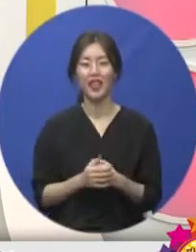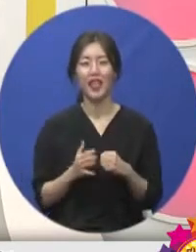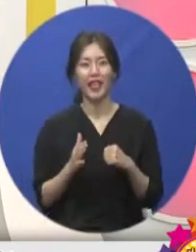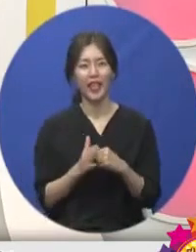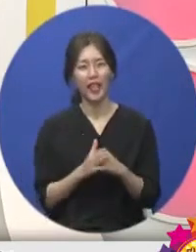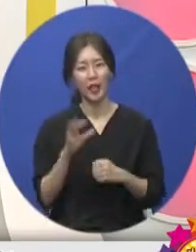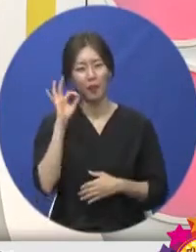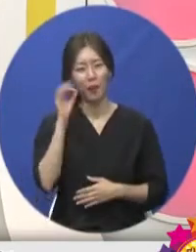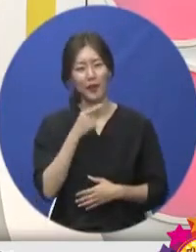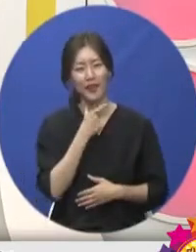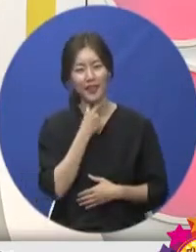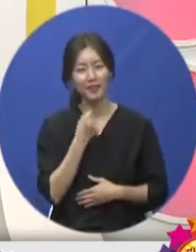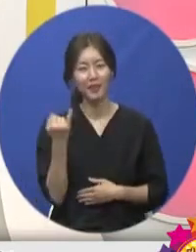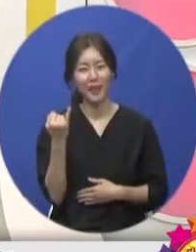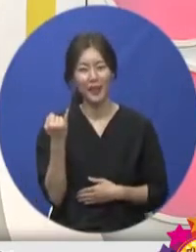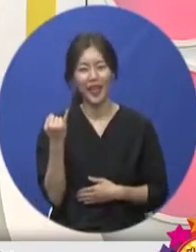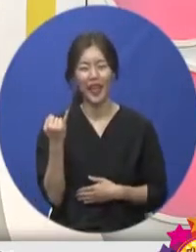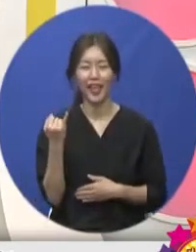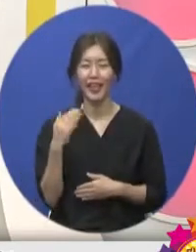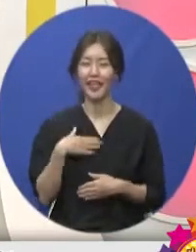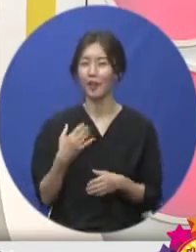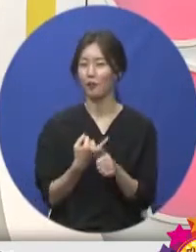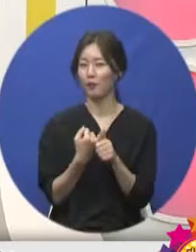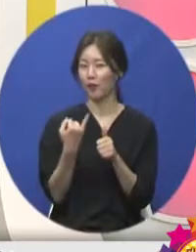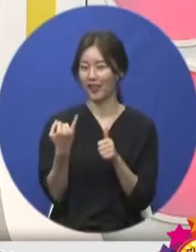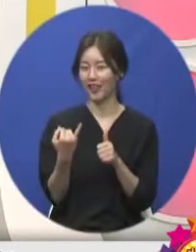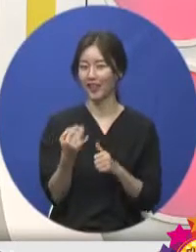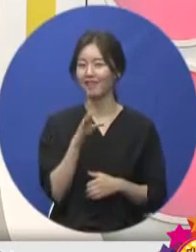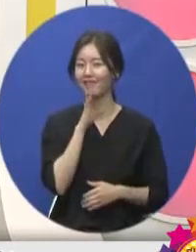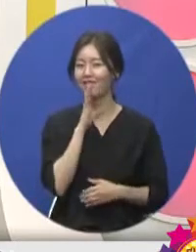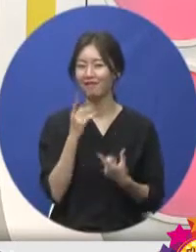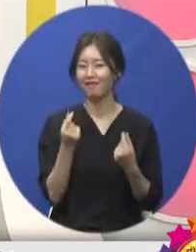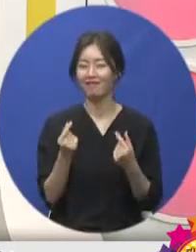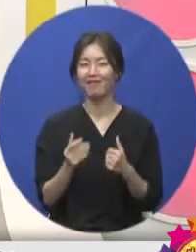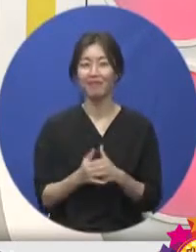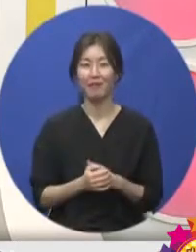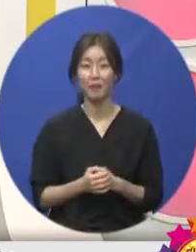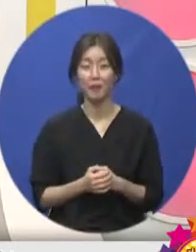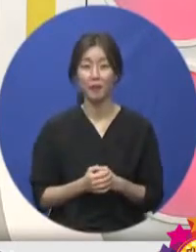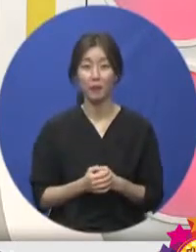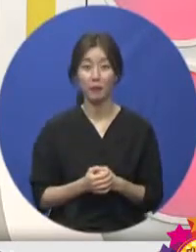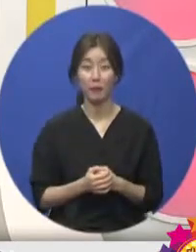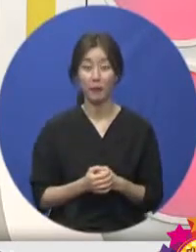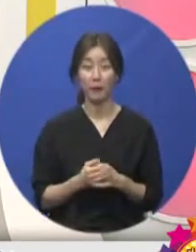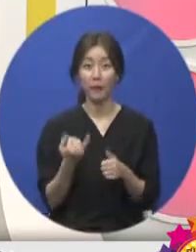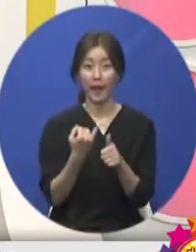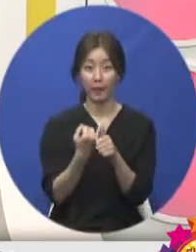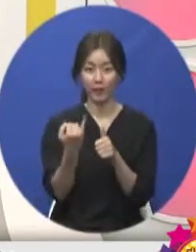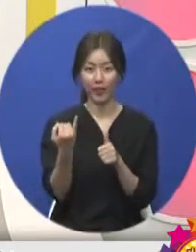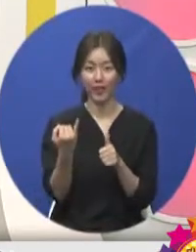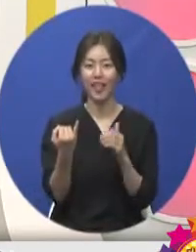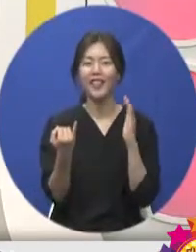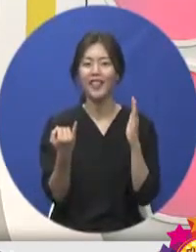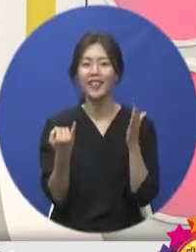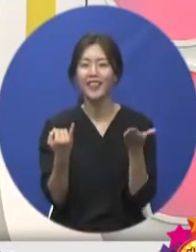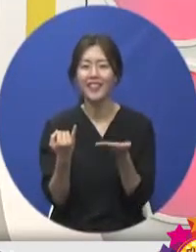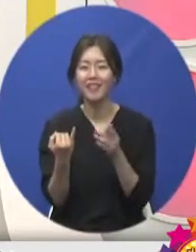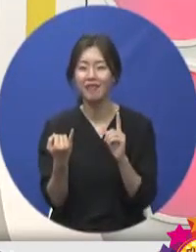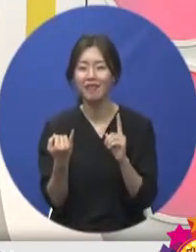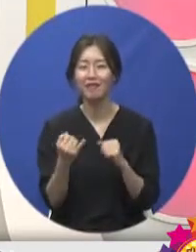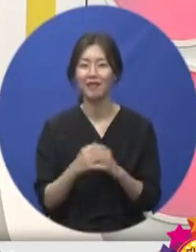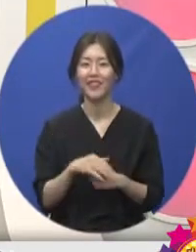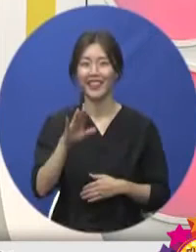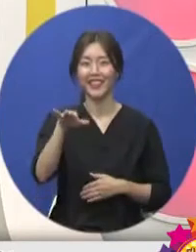그러니까 보고 싶은 연인이 네. 와이프입니다라고 하셨나 봐. 아내분입니다 하셨나 봐. 그럼 아내분께 그러면 방송을 통해서 한 말씀 하시고 노래하시죠.